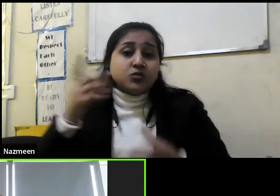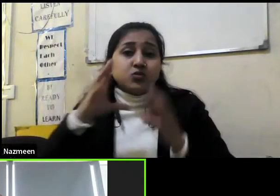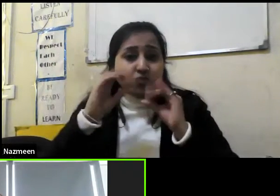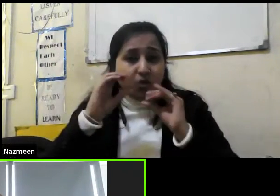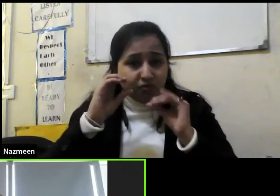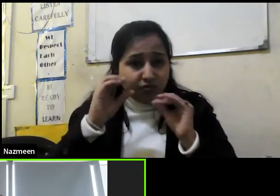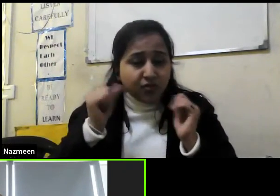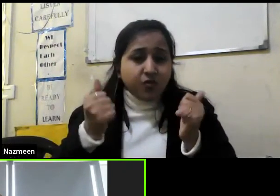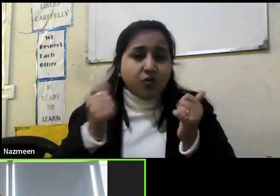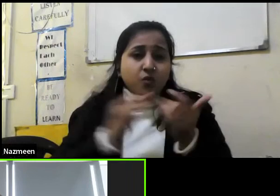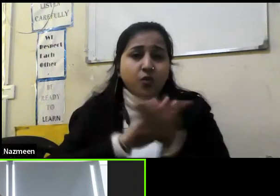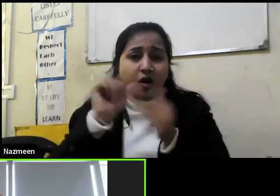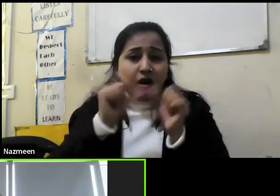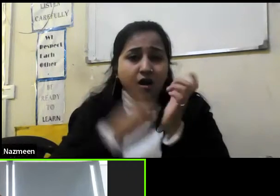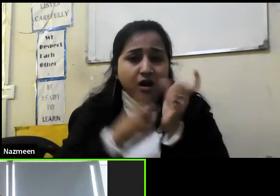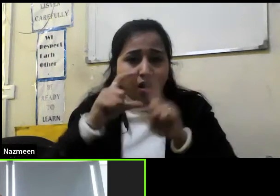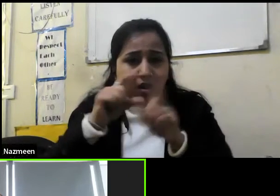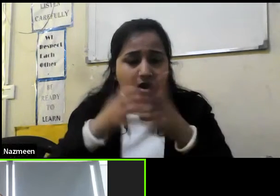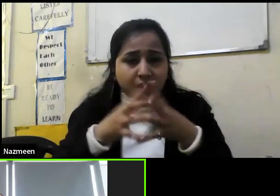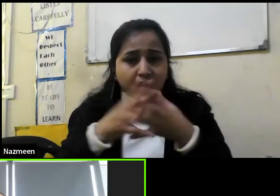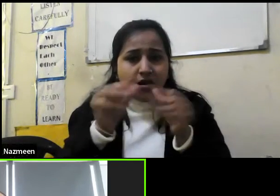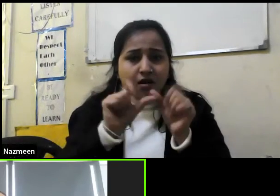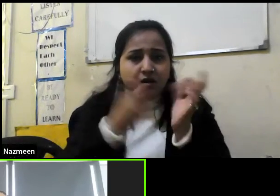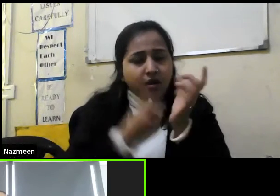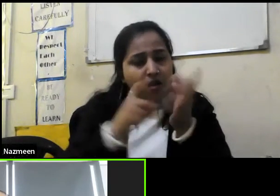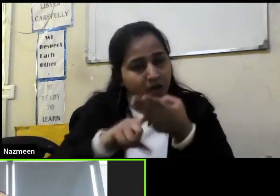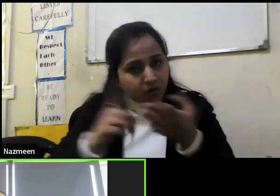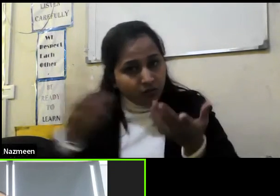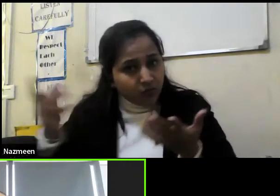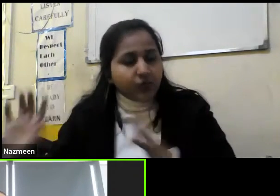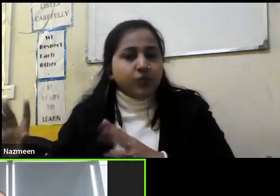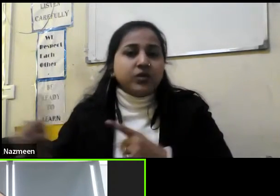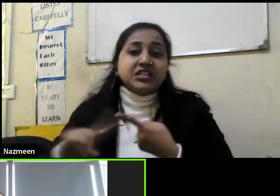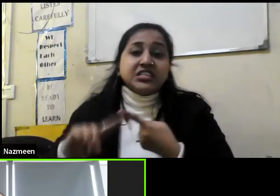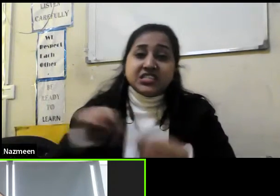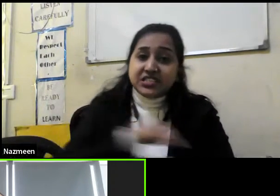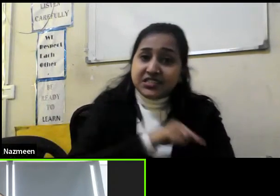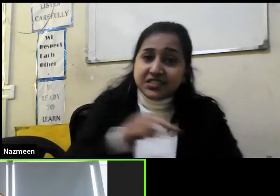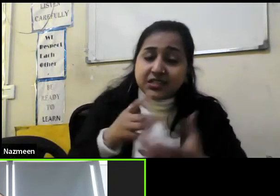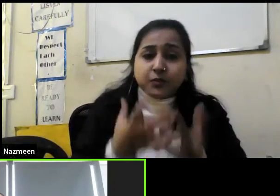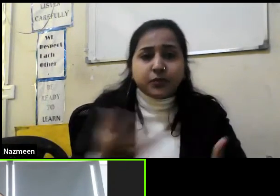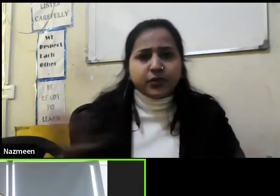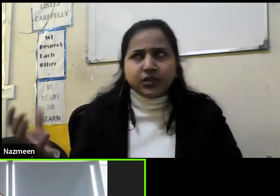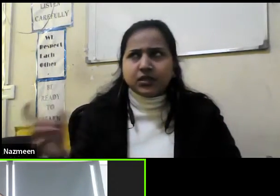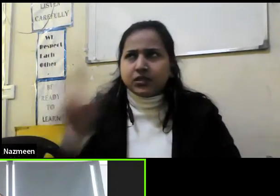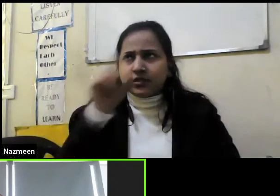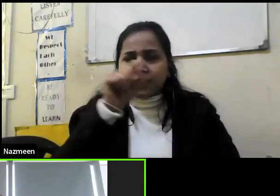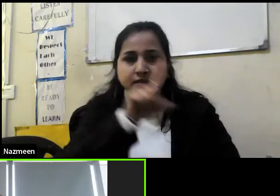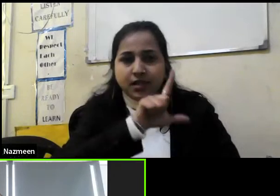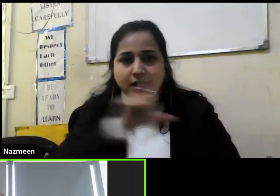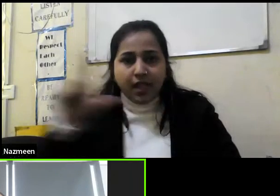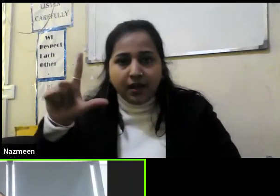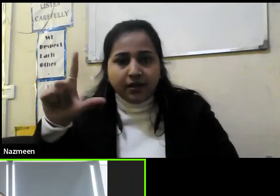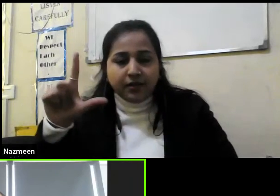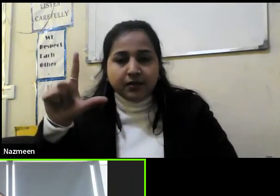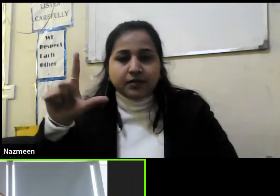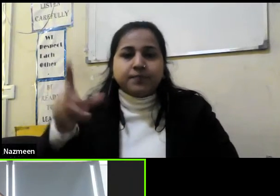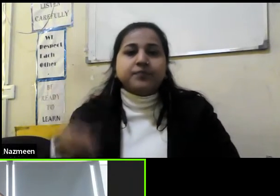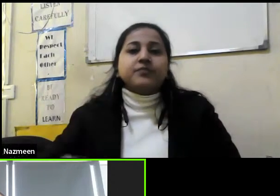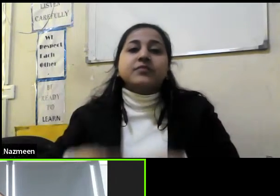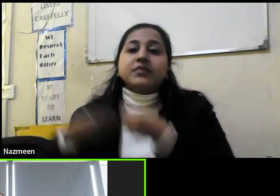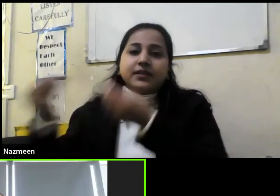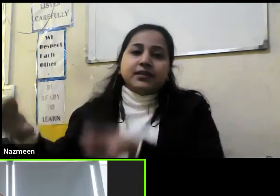हो, इंजीनियरिंग प्रोडक्ट हो, तो उसके लिए हम एक 10 लाख रुपए का ग्रांट देते